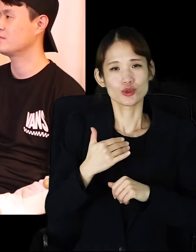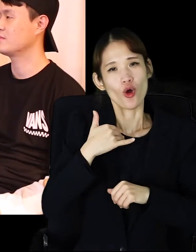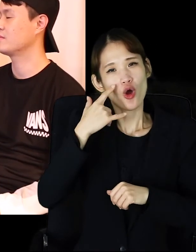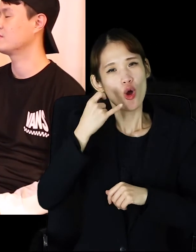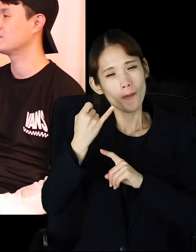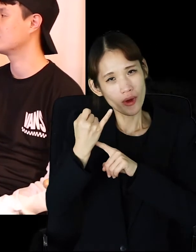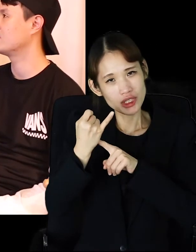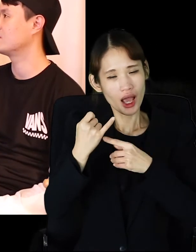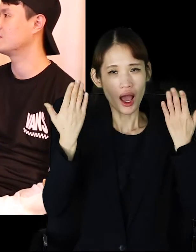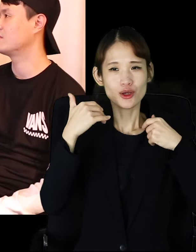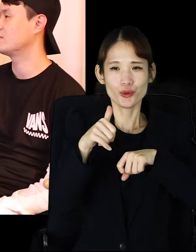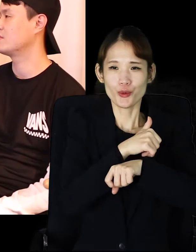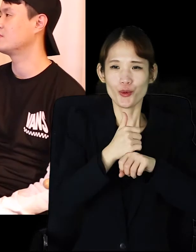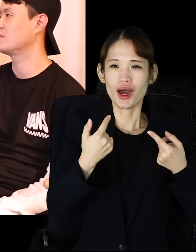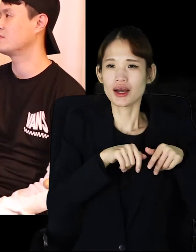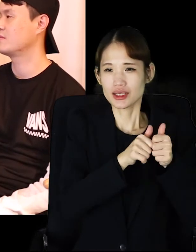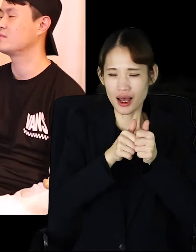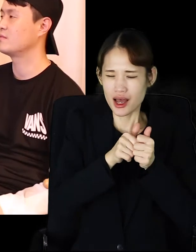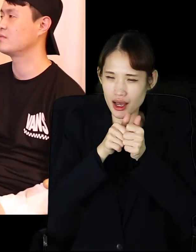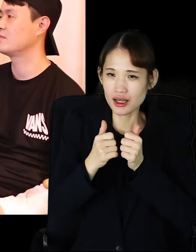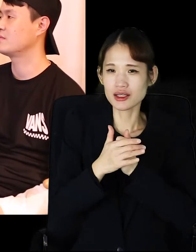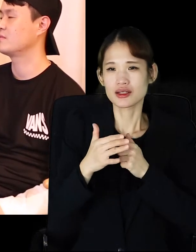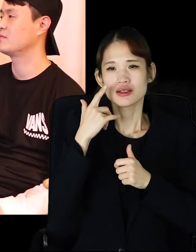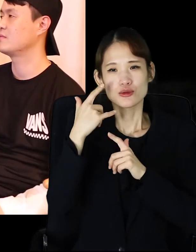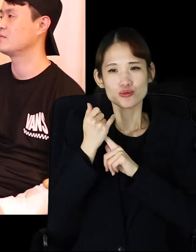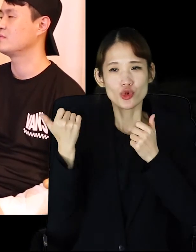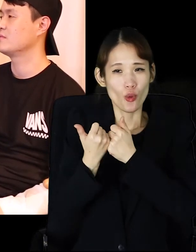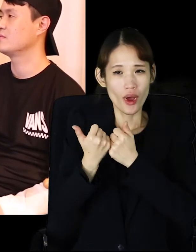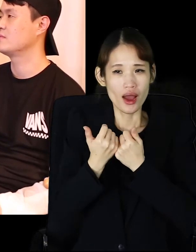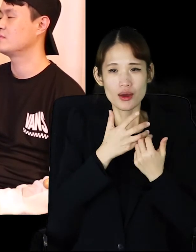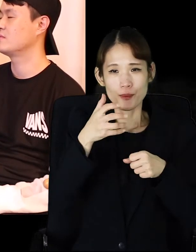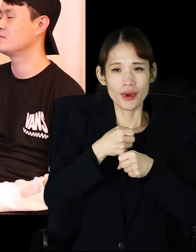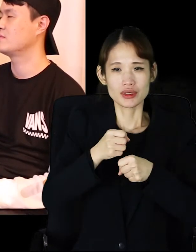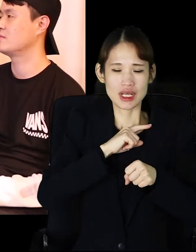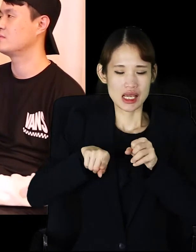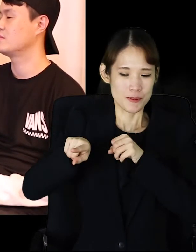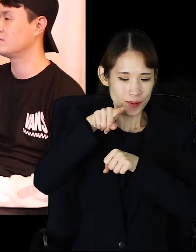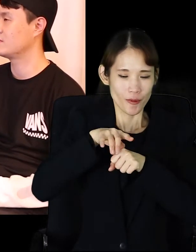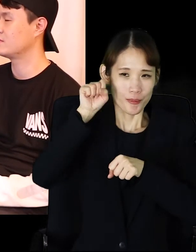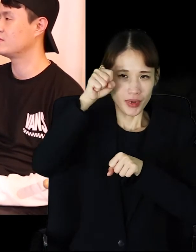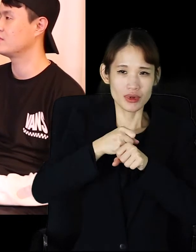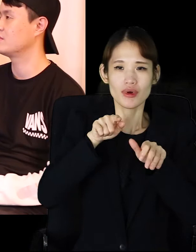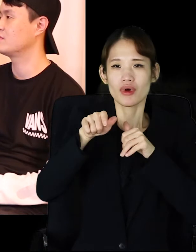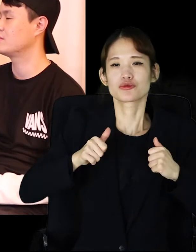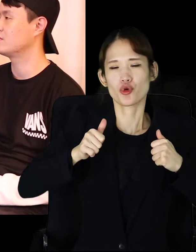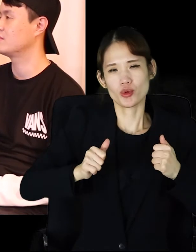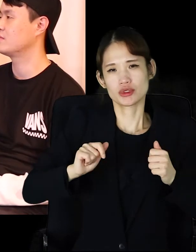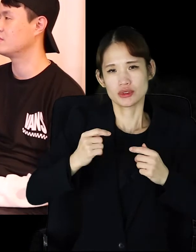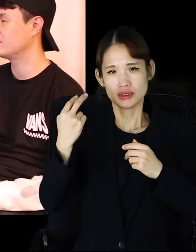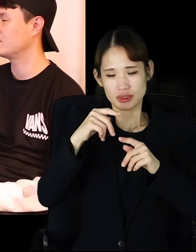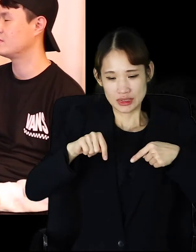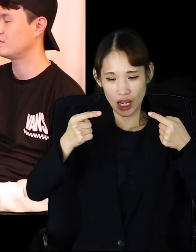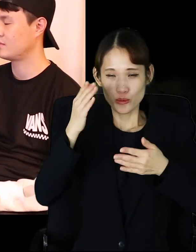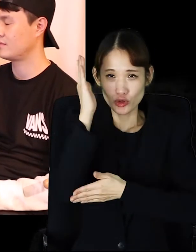이렇게 저희 어머니가 학교를 많이 이렇게 같이 다니면서 학부모회 이런 것도 만든다 그러면 제일 먼저 나가서 제일 열심히 하고 이렇게 참관 수업